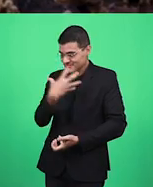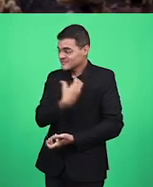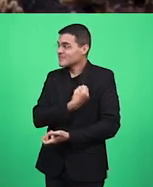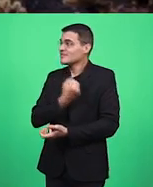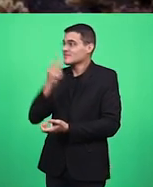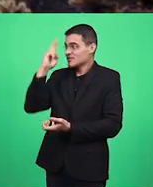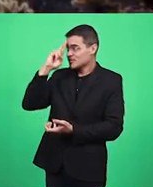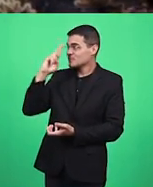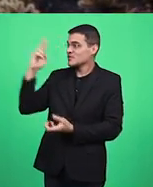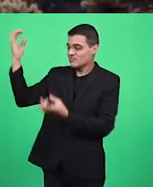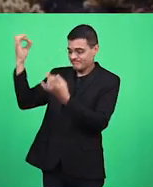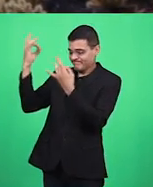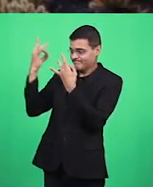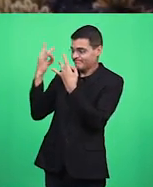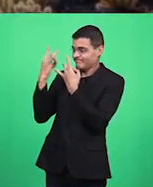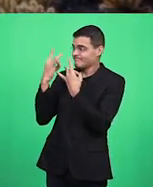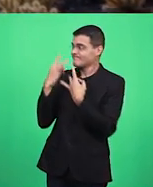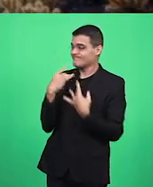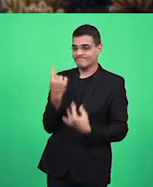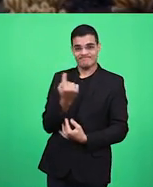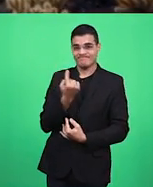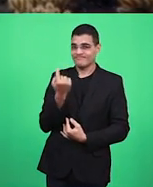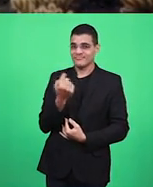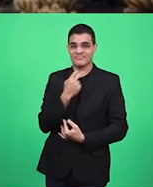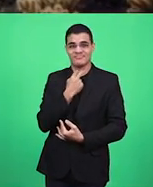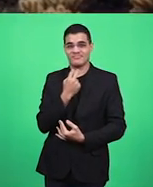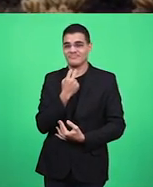здесь в одиночестве.